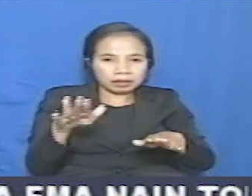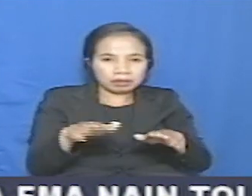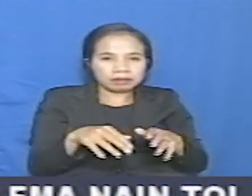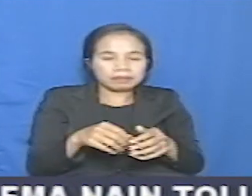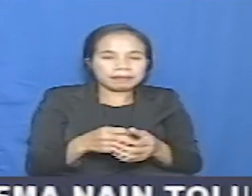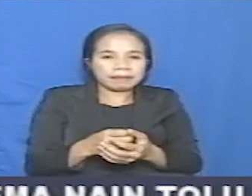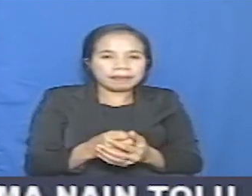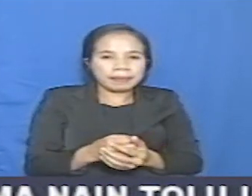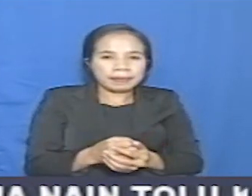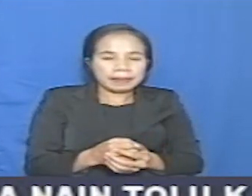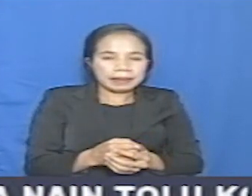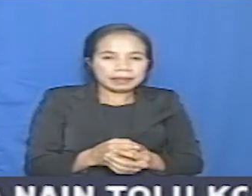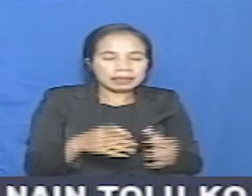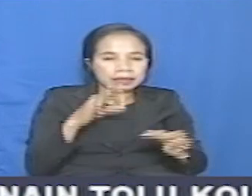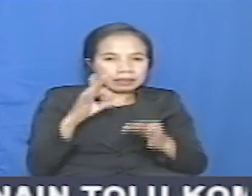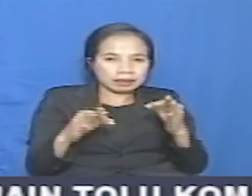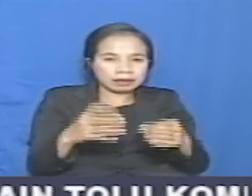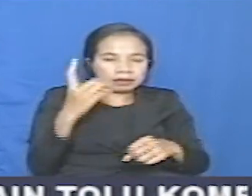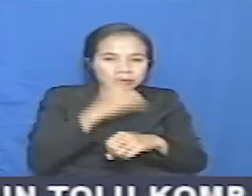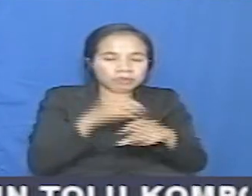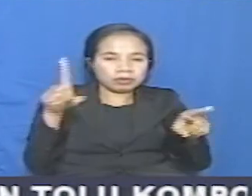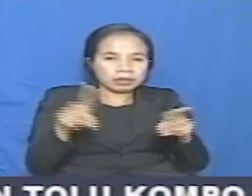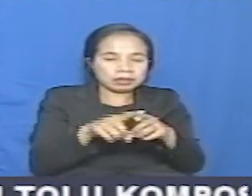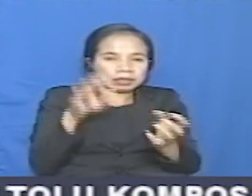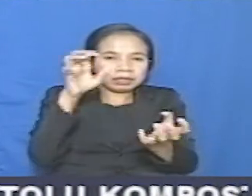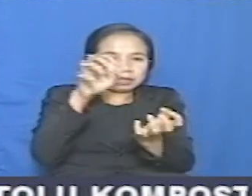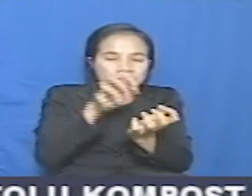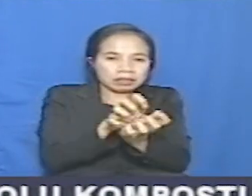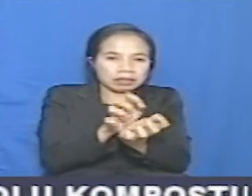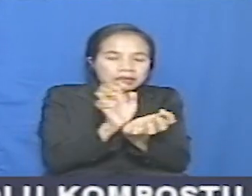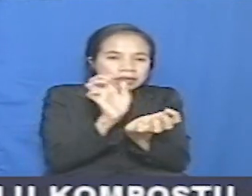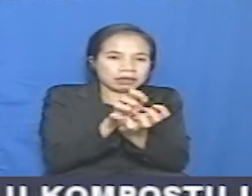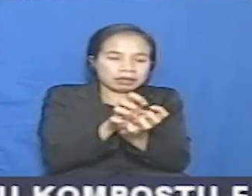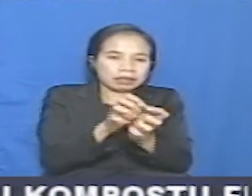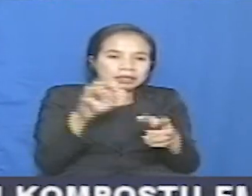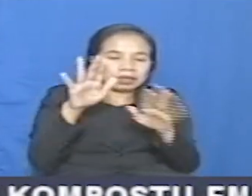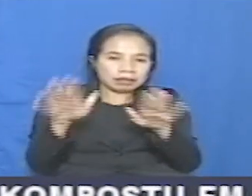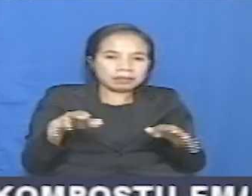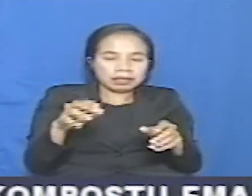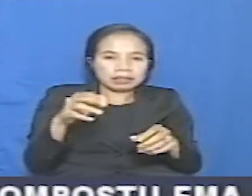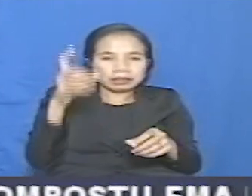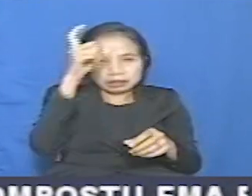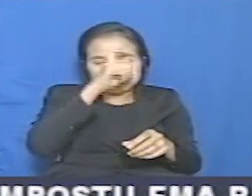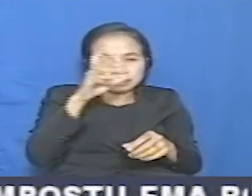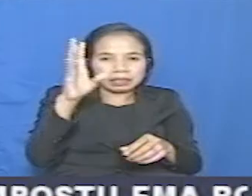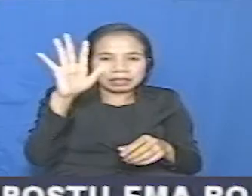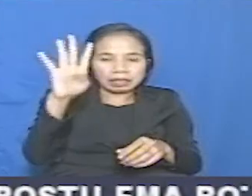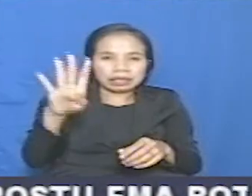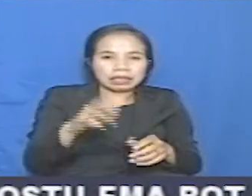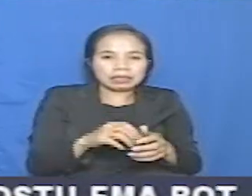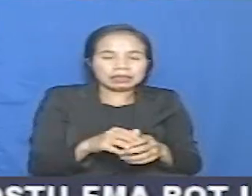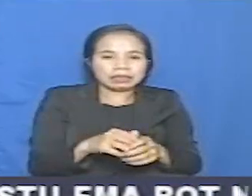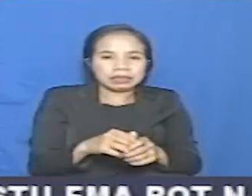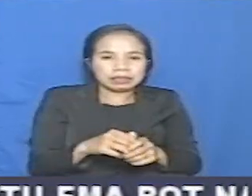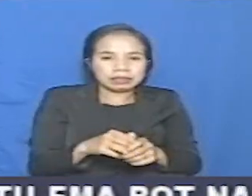pati alen dene ya lorong hanesan la faik tata mate la barik ida hotinan hat ia area we Hasan Muru